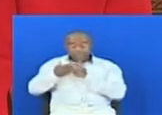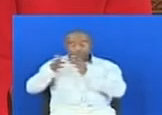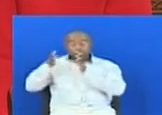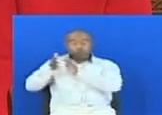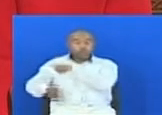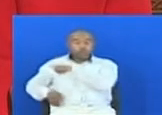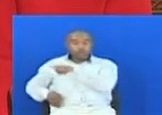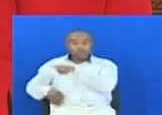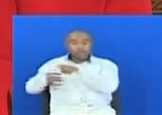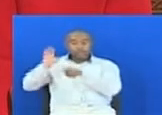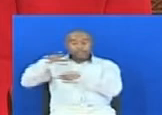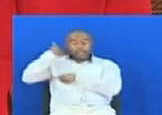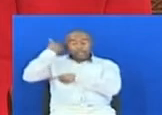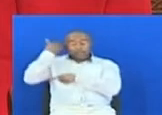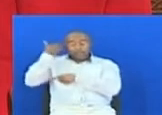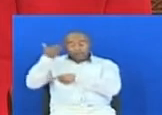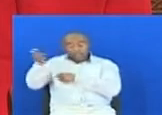nao